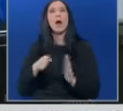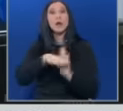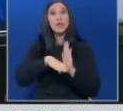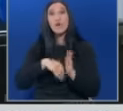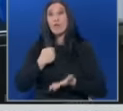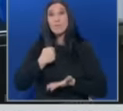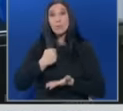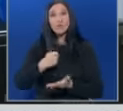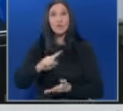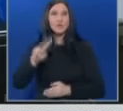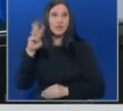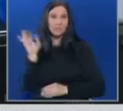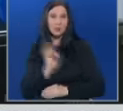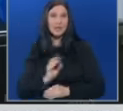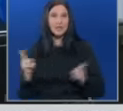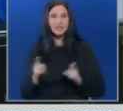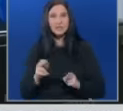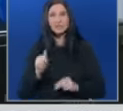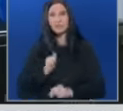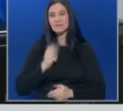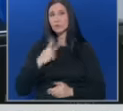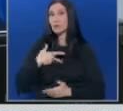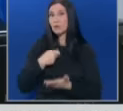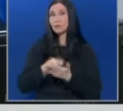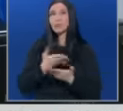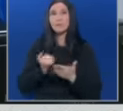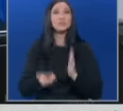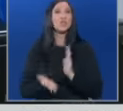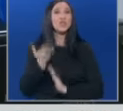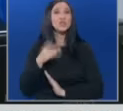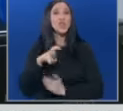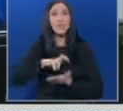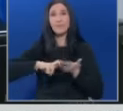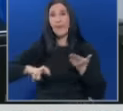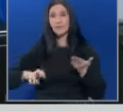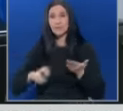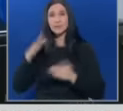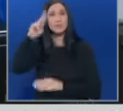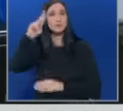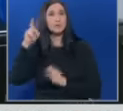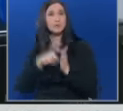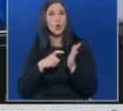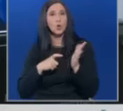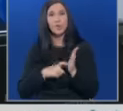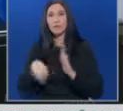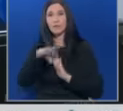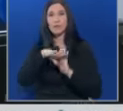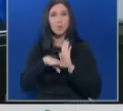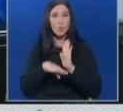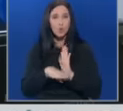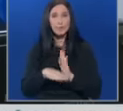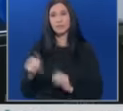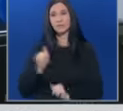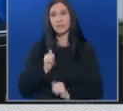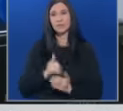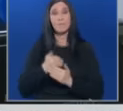3% дефицит при запазване на социалните плащания и без увеличение на данъците. Да изпълни законодателната програма и да